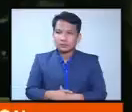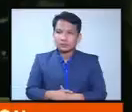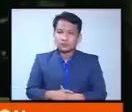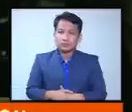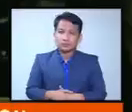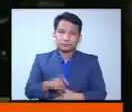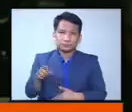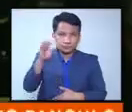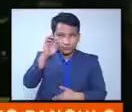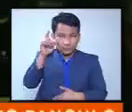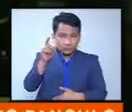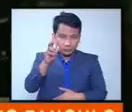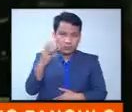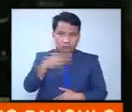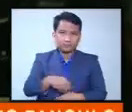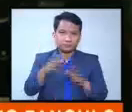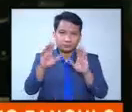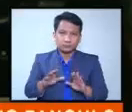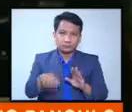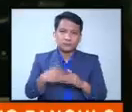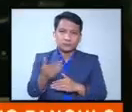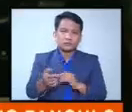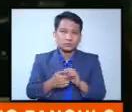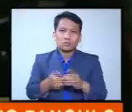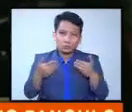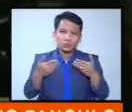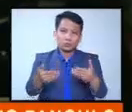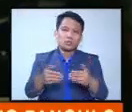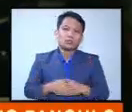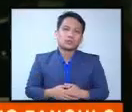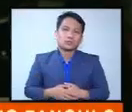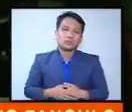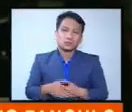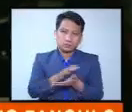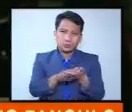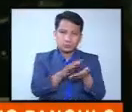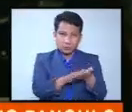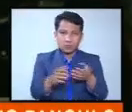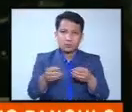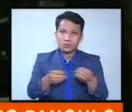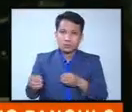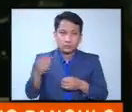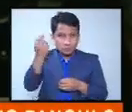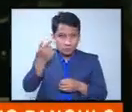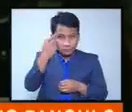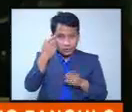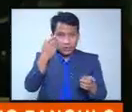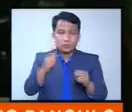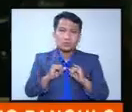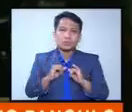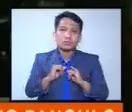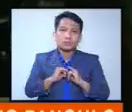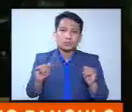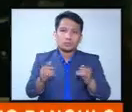Ed Lucci, naging maganda na yung panahon dito sa buong probinsya kaya tuloy-tuloy na yung ginagawang clearing operation ng mga otoridad, particularly